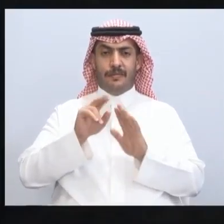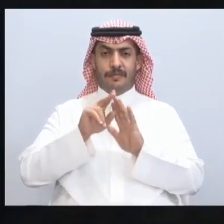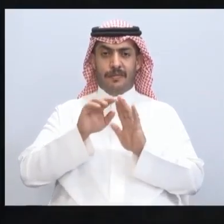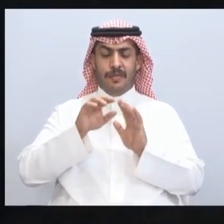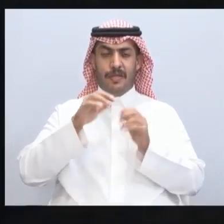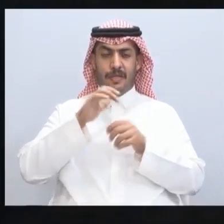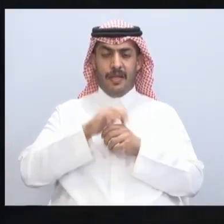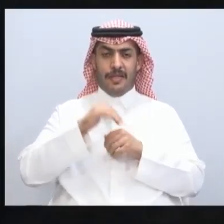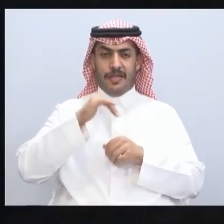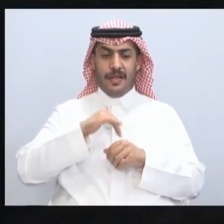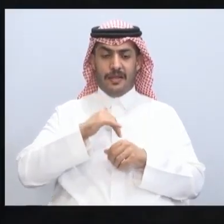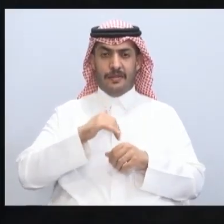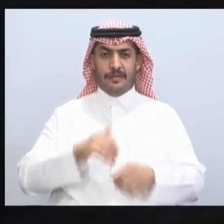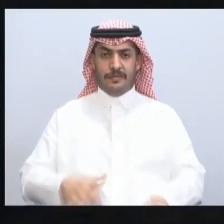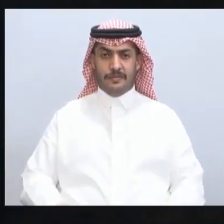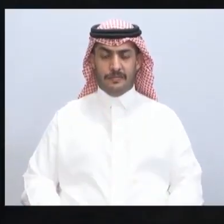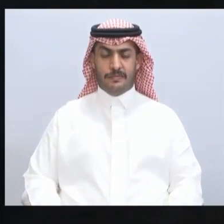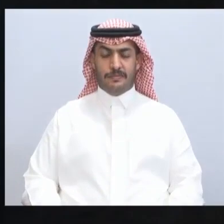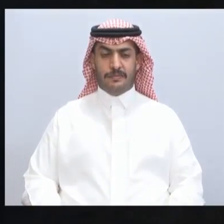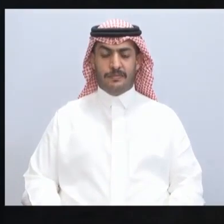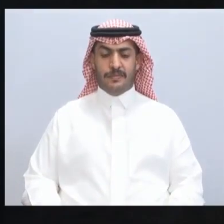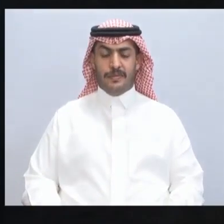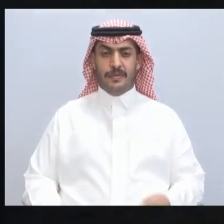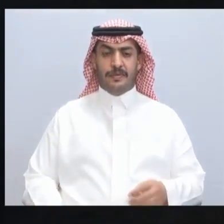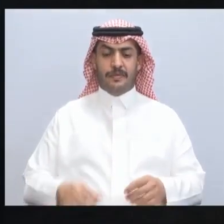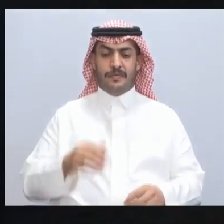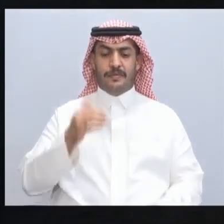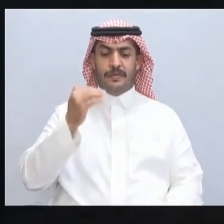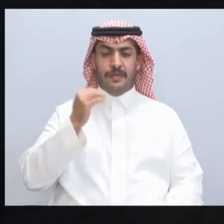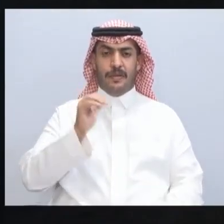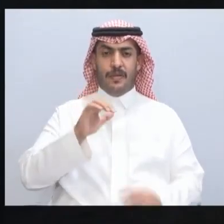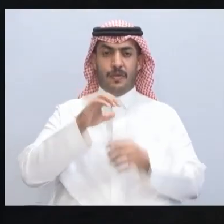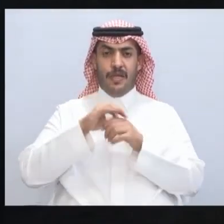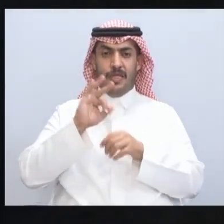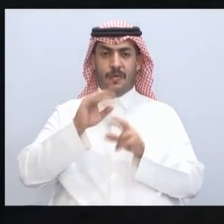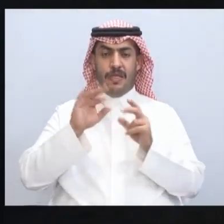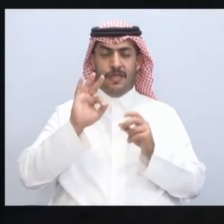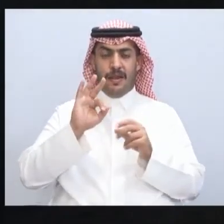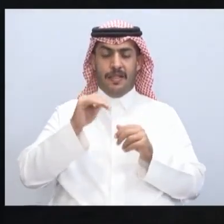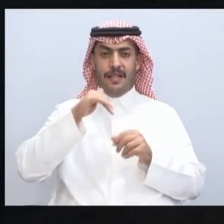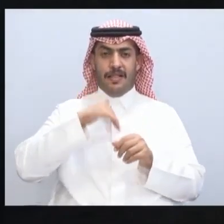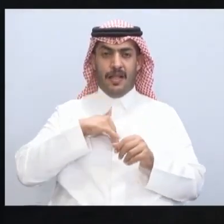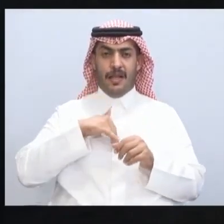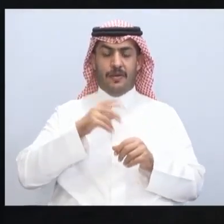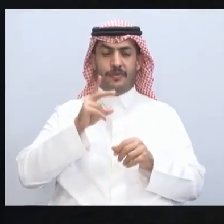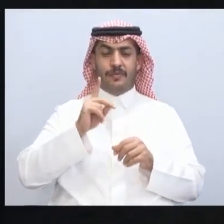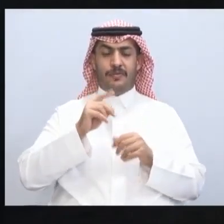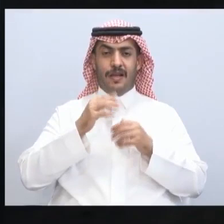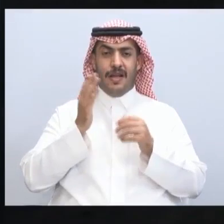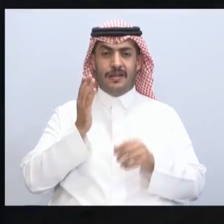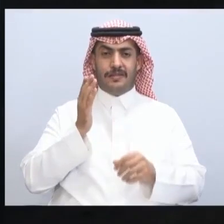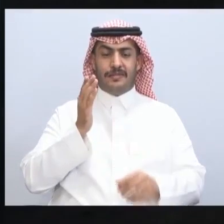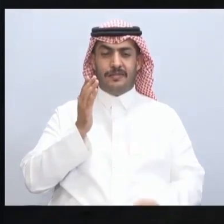الضغوط وهي ثلاثه اولها داخليه ثانيها